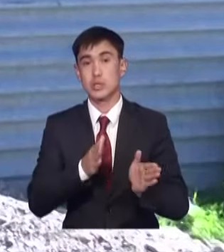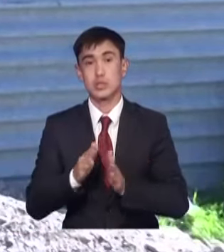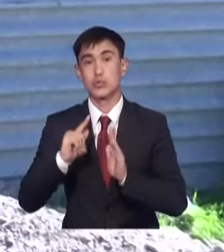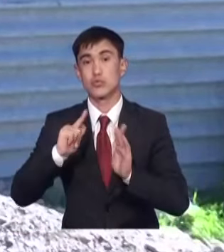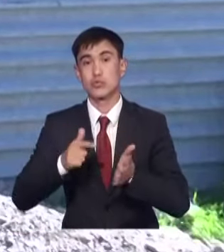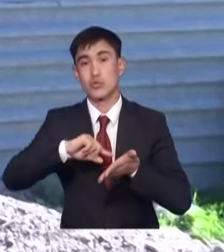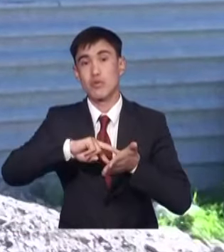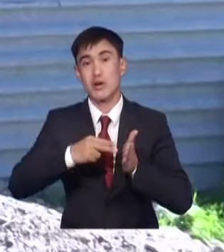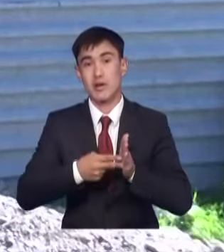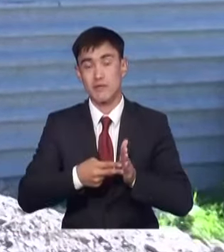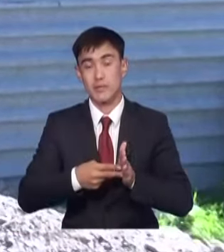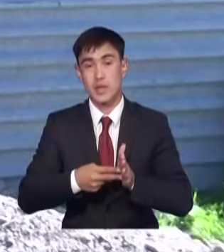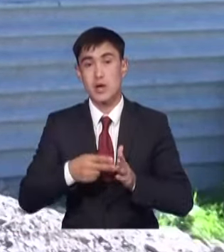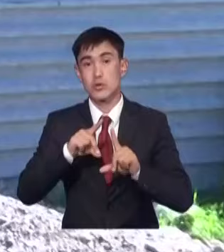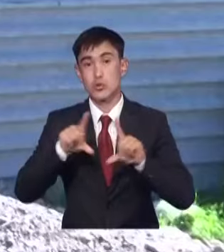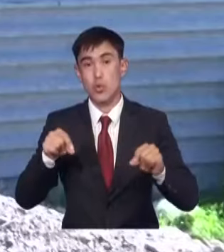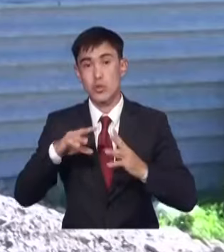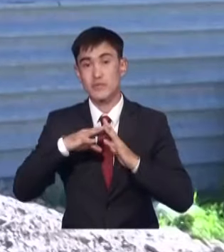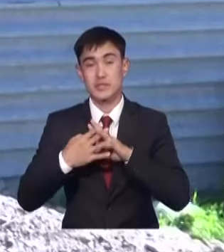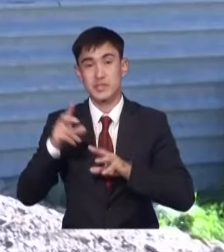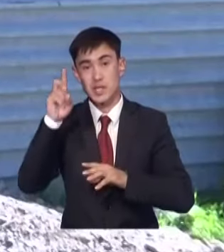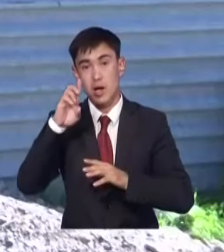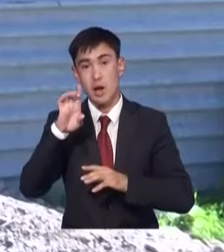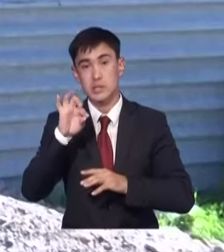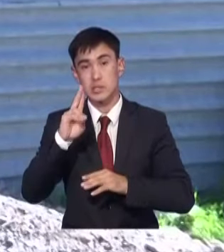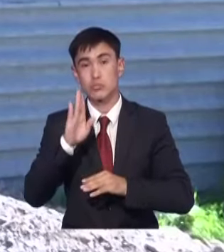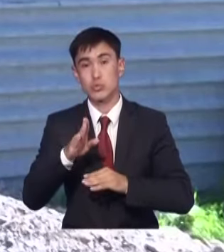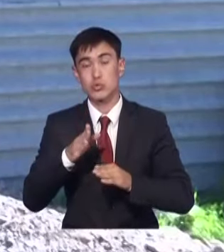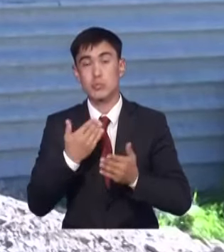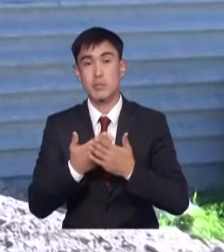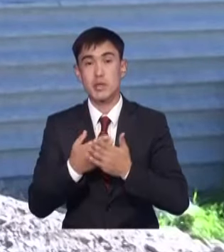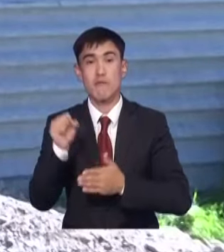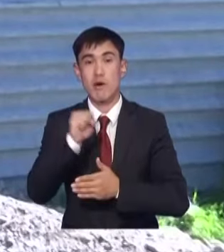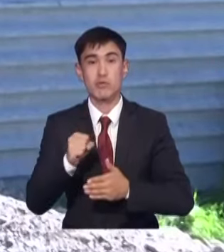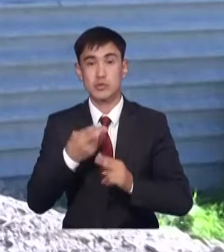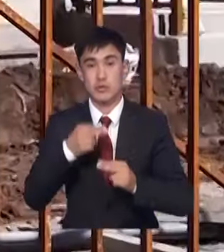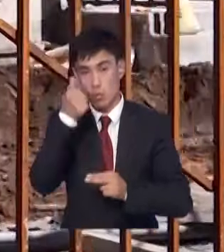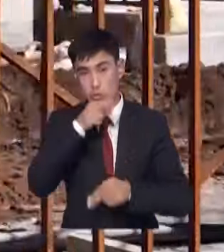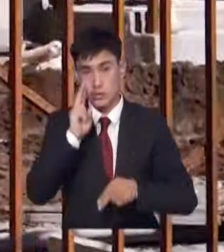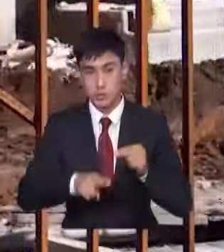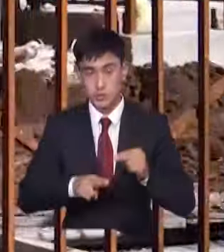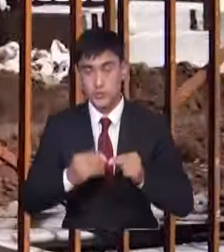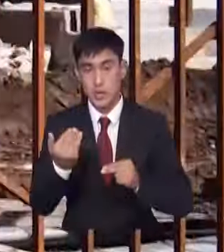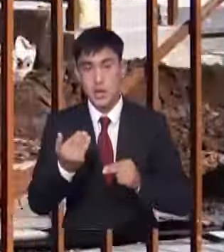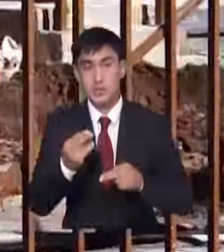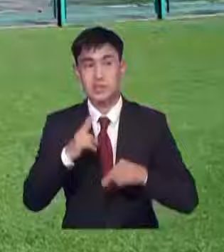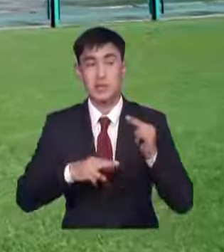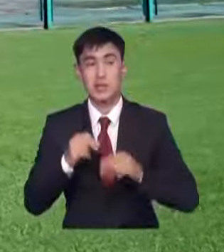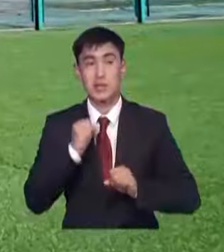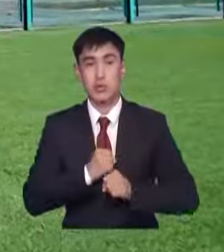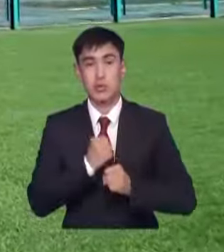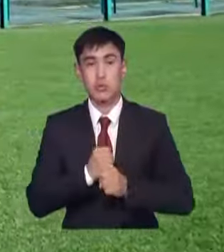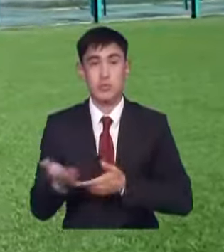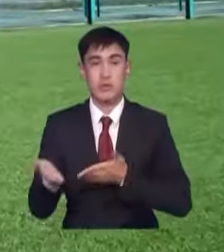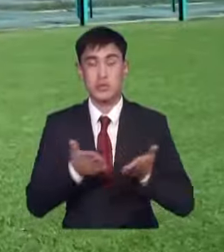утверждённого графика вот эта школа в селе росас будет сдана в эксплуатацию в августе текущего года для строительных работ